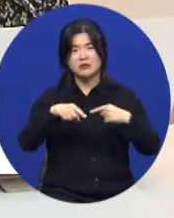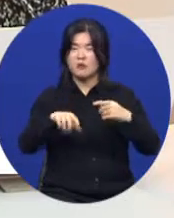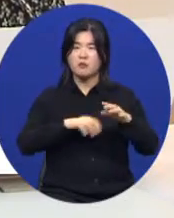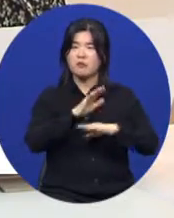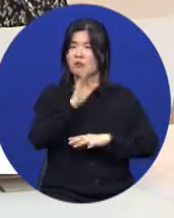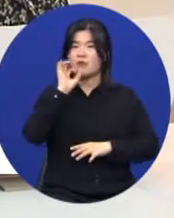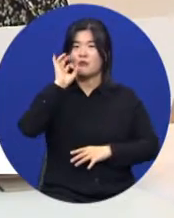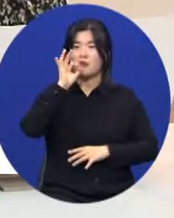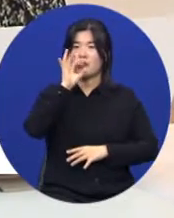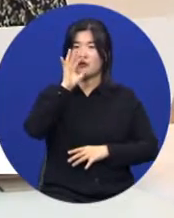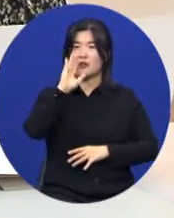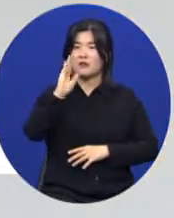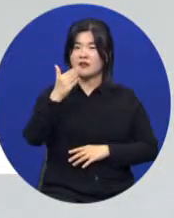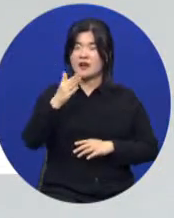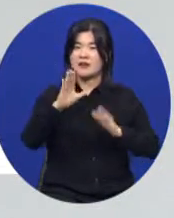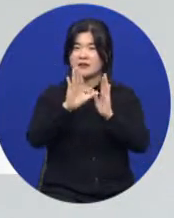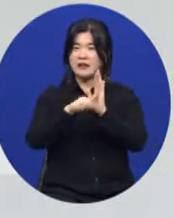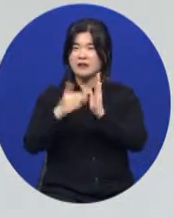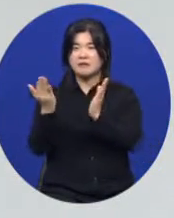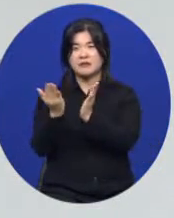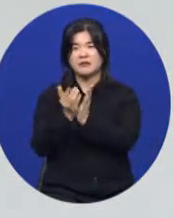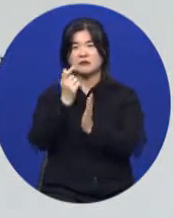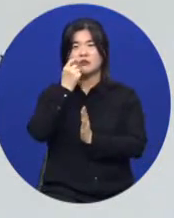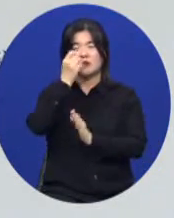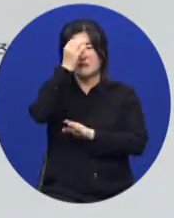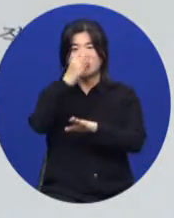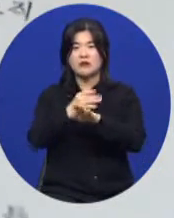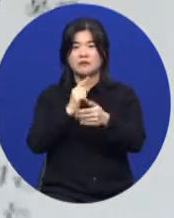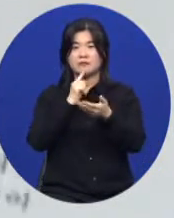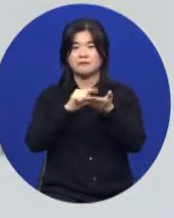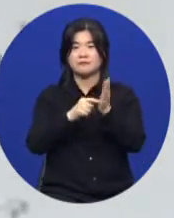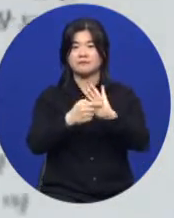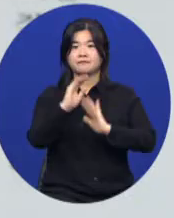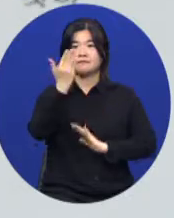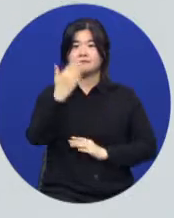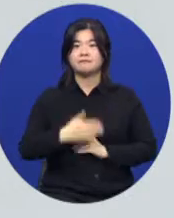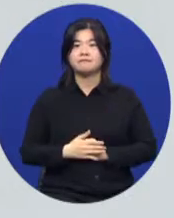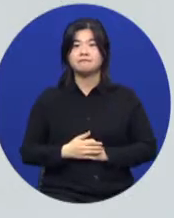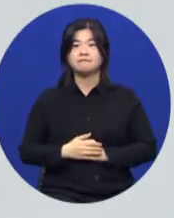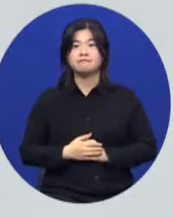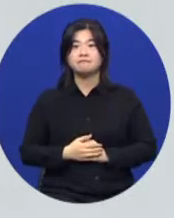못했다 며 시대적 소명을 다하지 못해 송고 하다 고 말했습니다